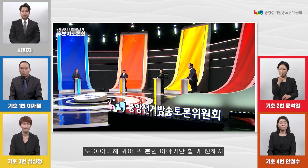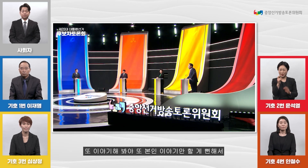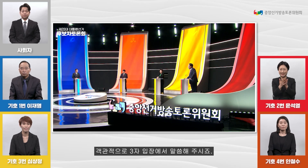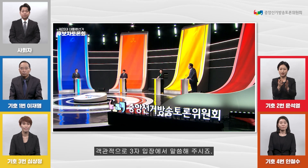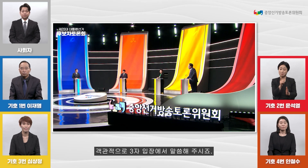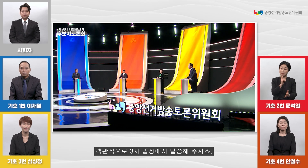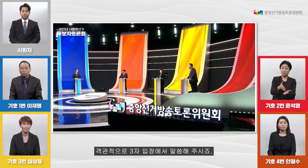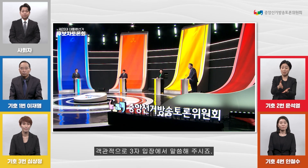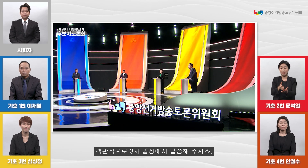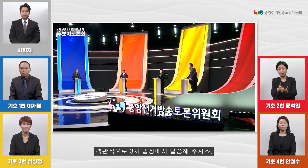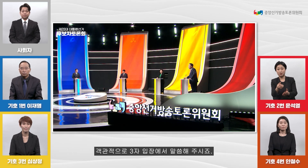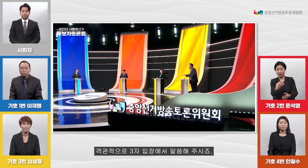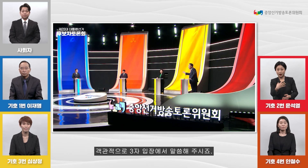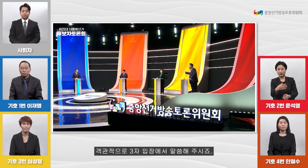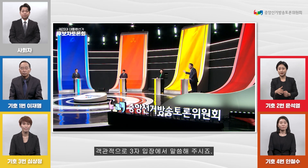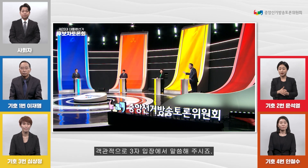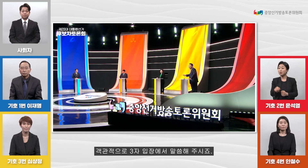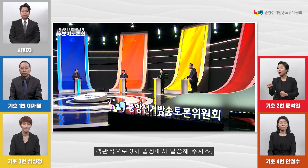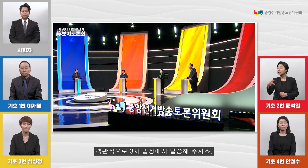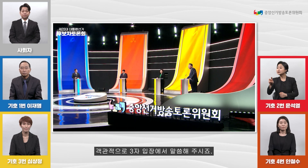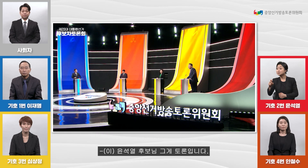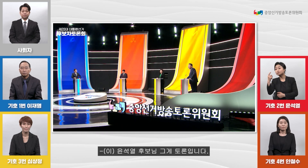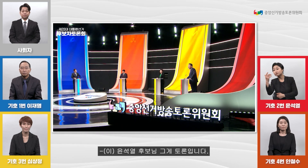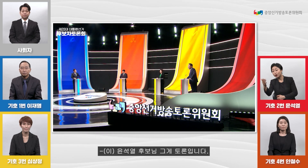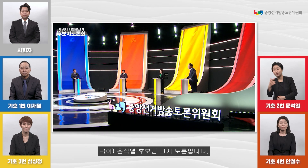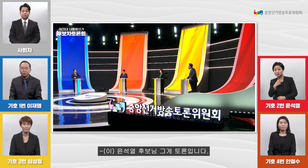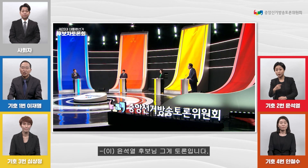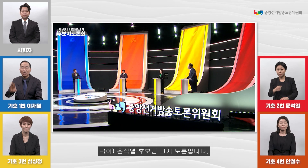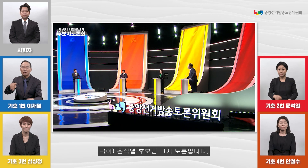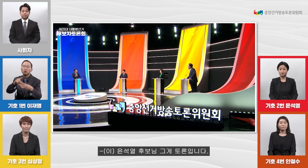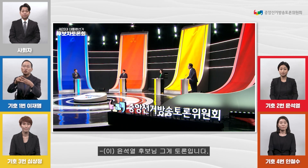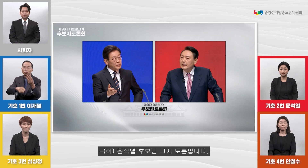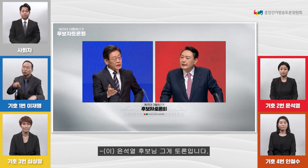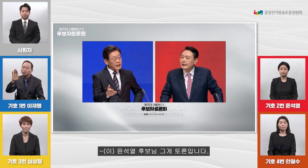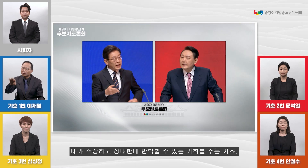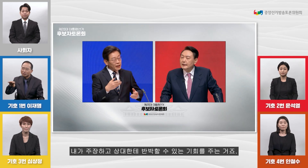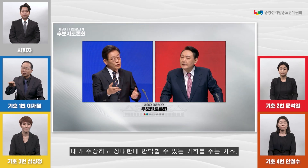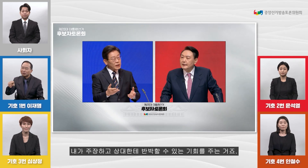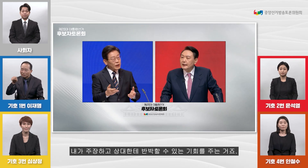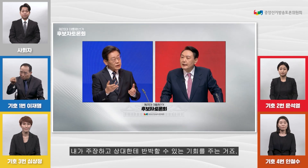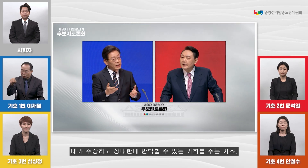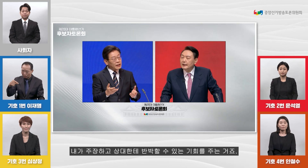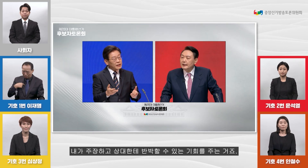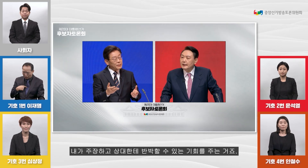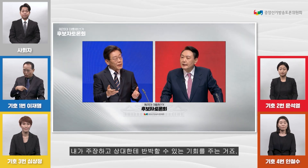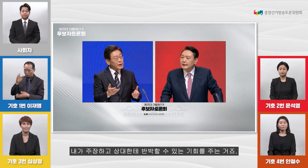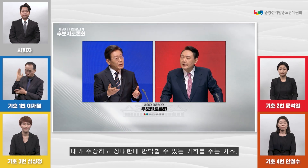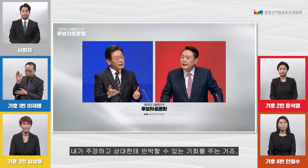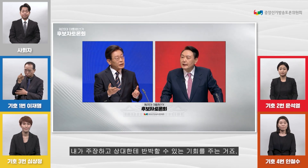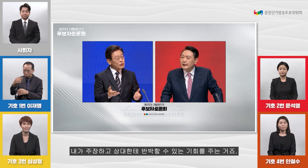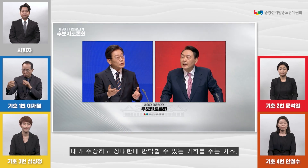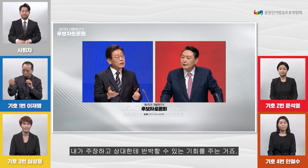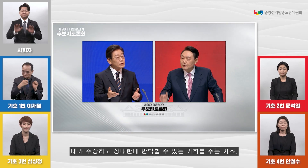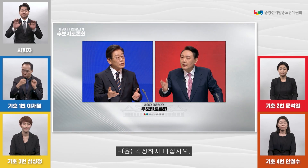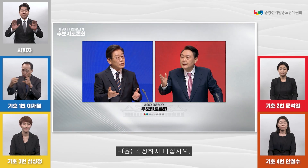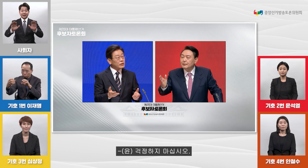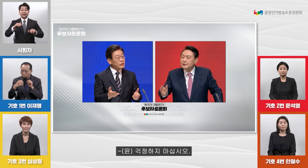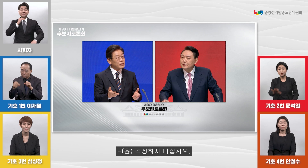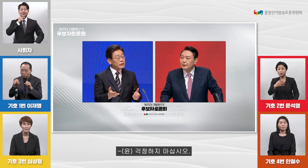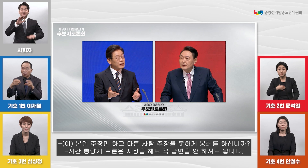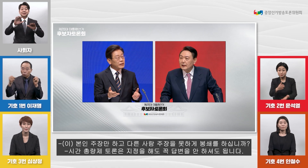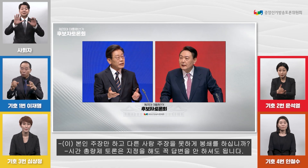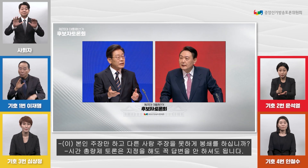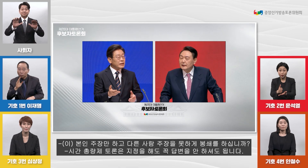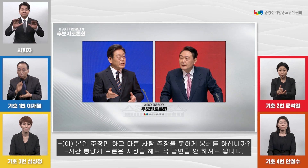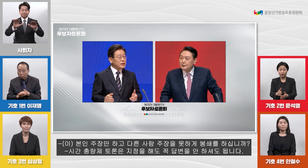뻔해서 객관적으로 3자 입장에서 한번 말씀해보세요. 윤석열 후보님, 그게 토론입니다. 내가 주장하고 상대한테 반박할 기회를 주는 거죠. 걱정하지